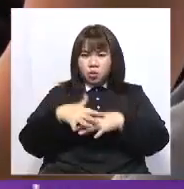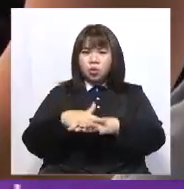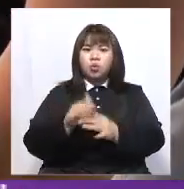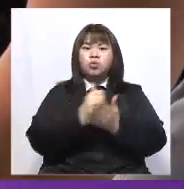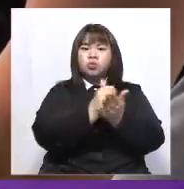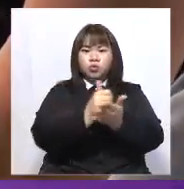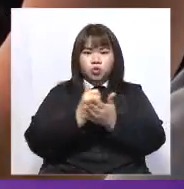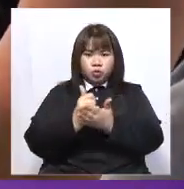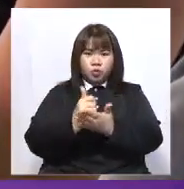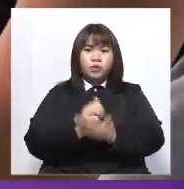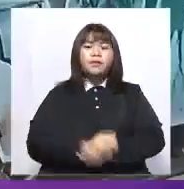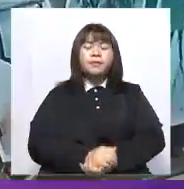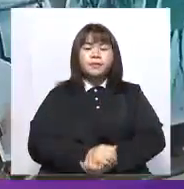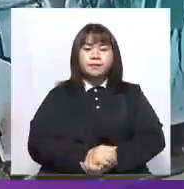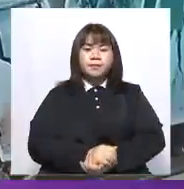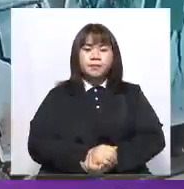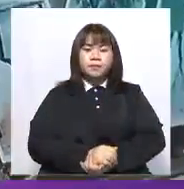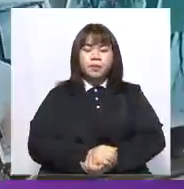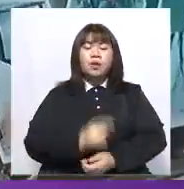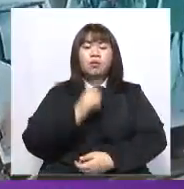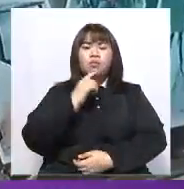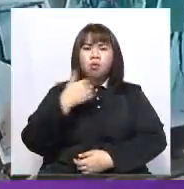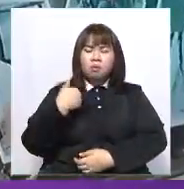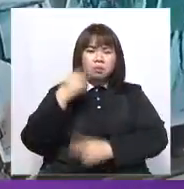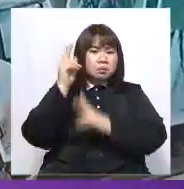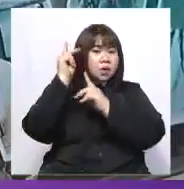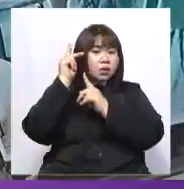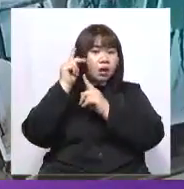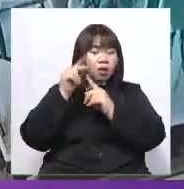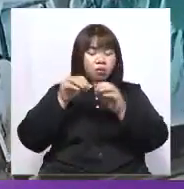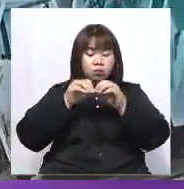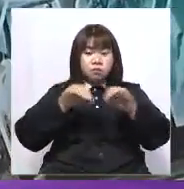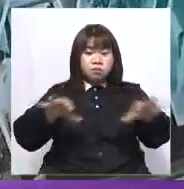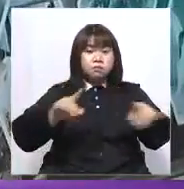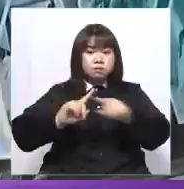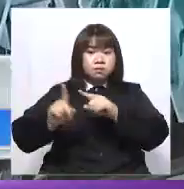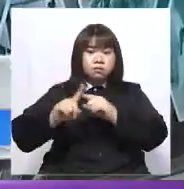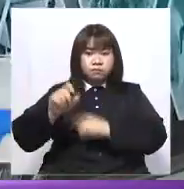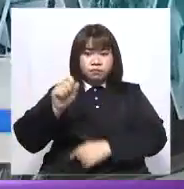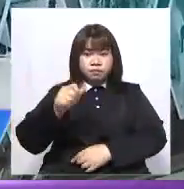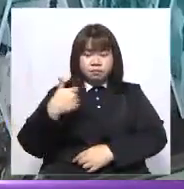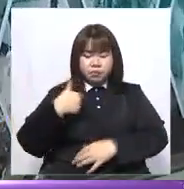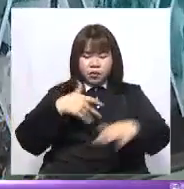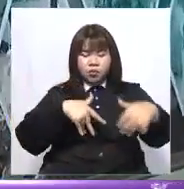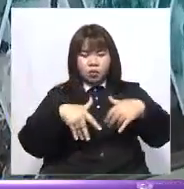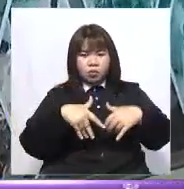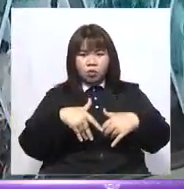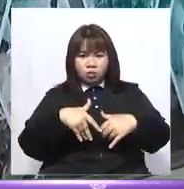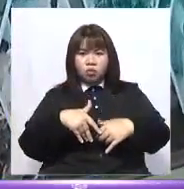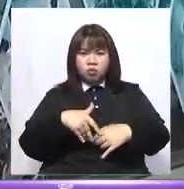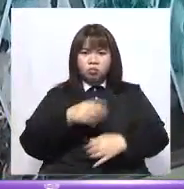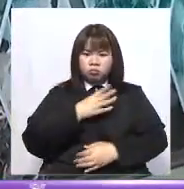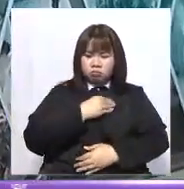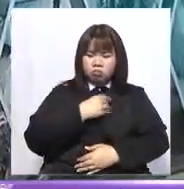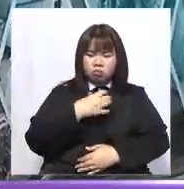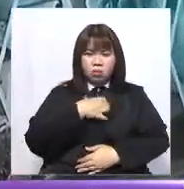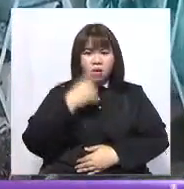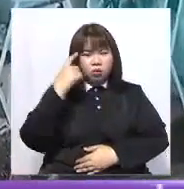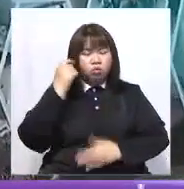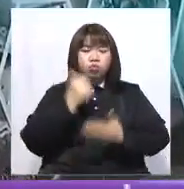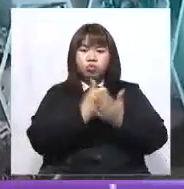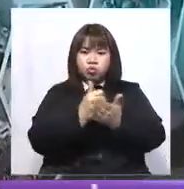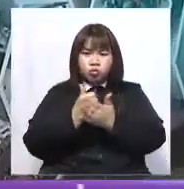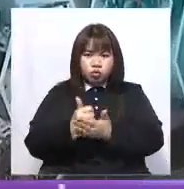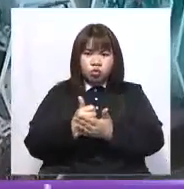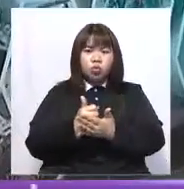น่วยงานต่างๆเป็นอย่างดีย ิ่งพอมีกระแสออกทางโซเชียลประชาชนตื่นตัวอย่างม